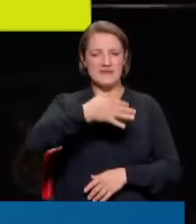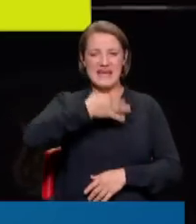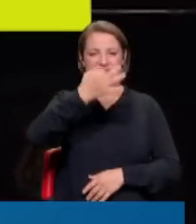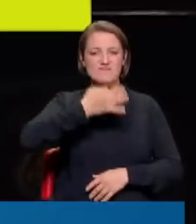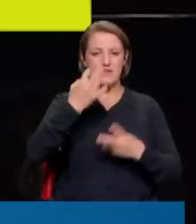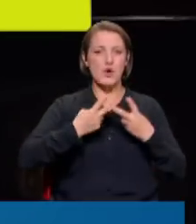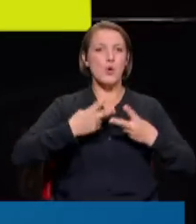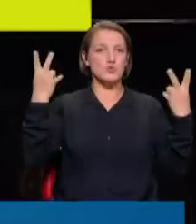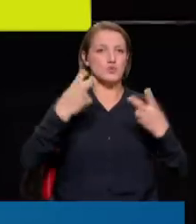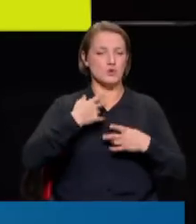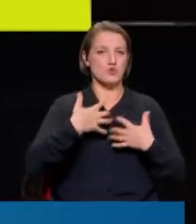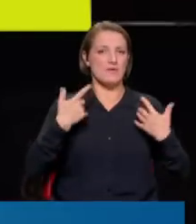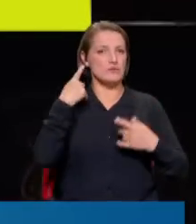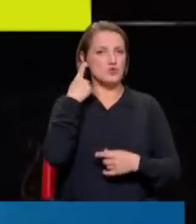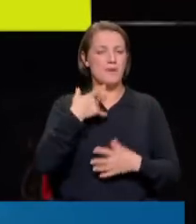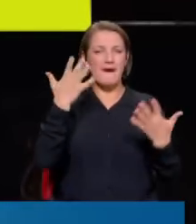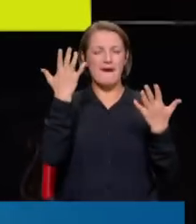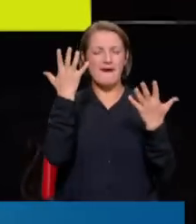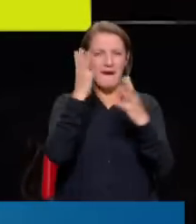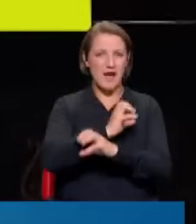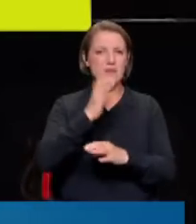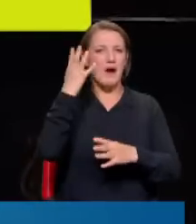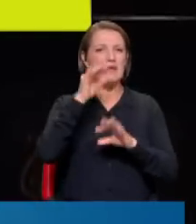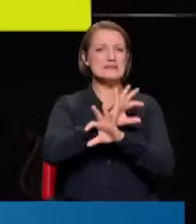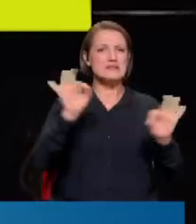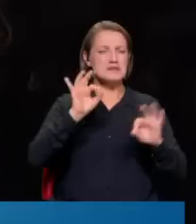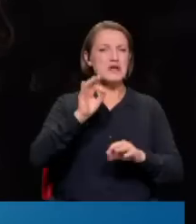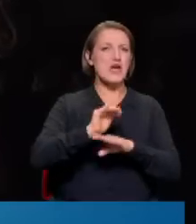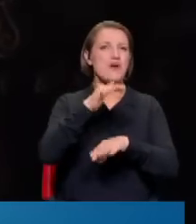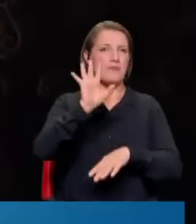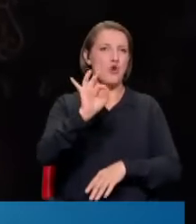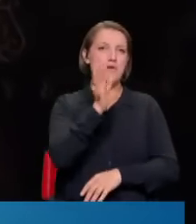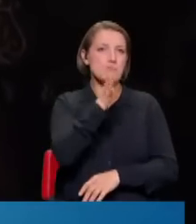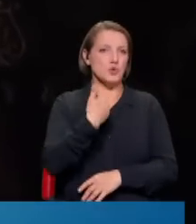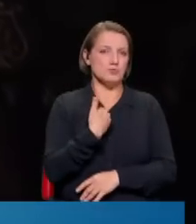özgürlüğüne Güven duyulur karanlık ve anlayışsızlık yaşanmaz diyebilirdim